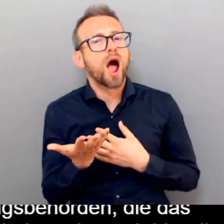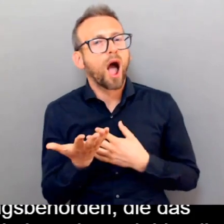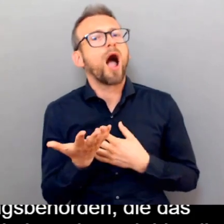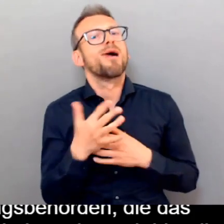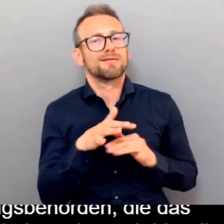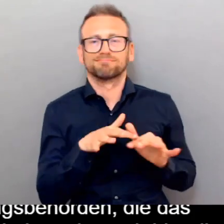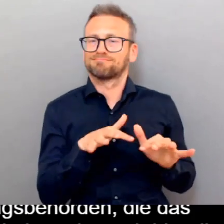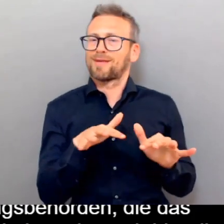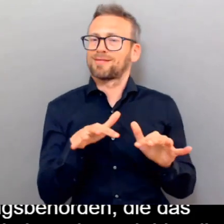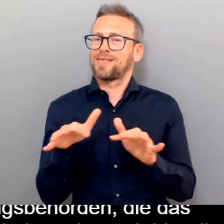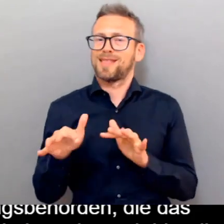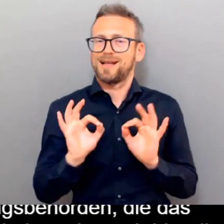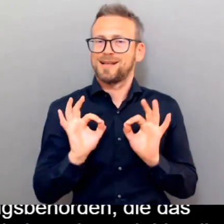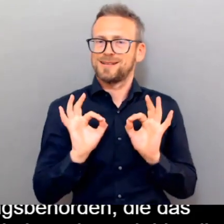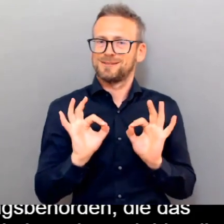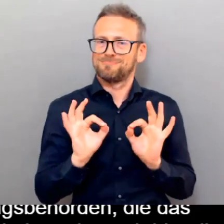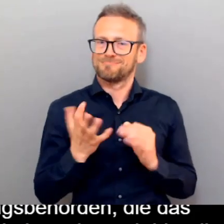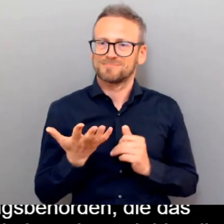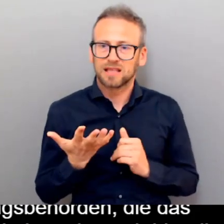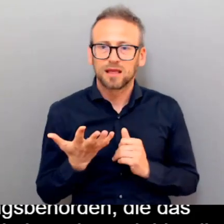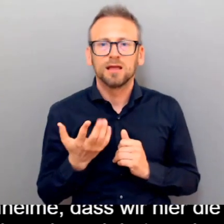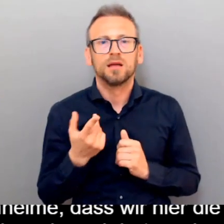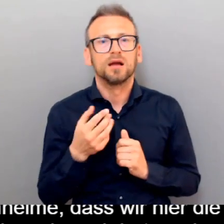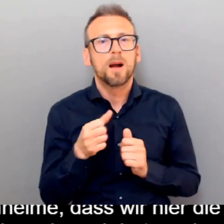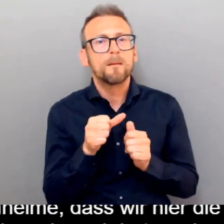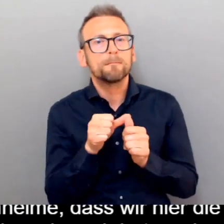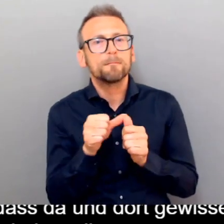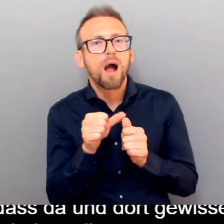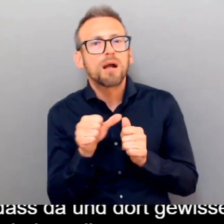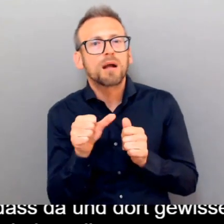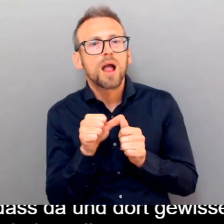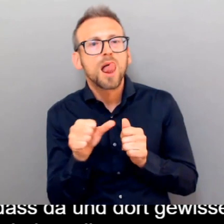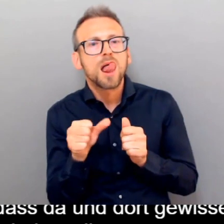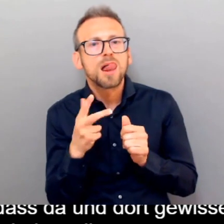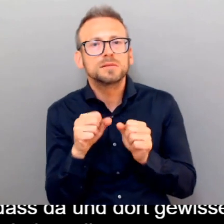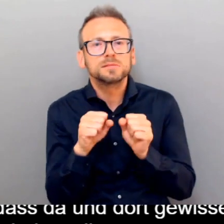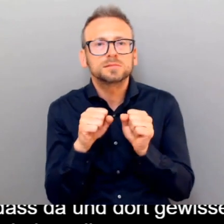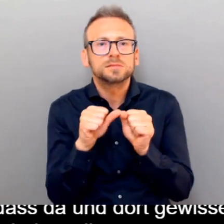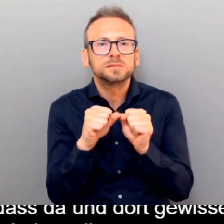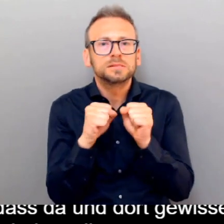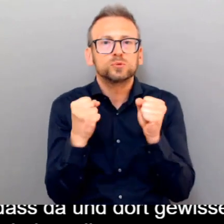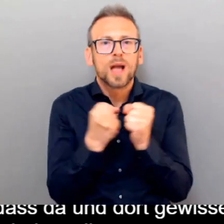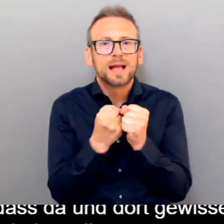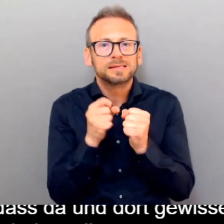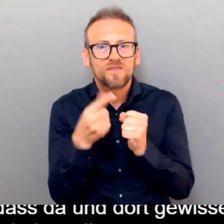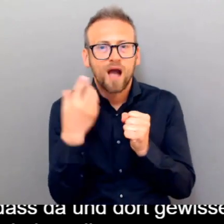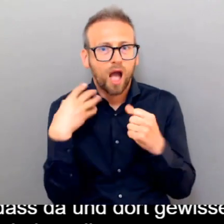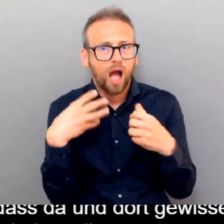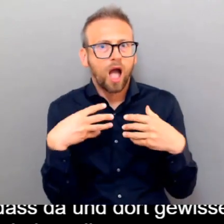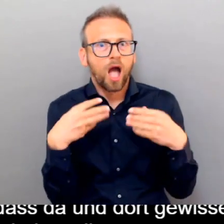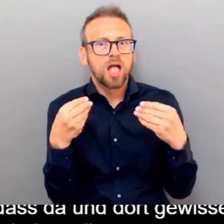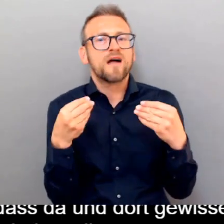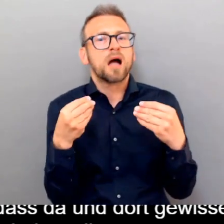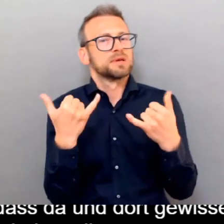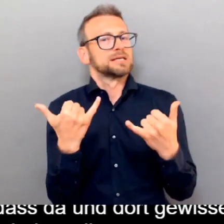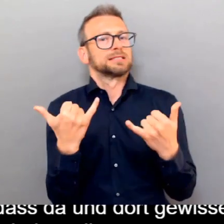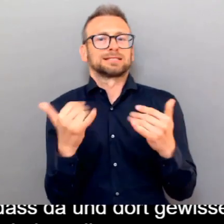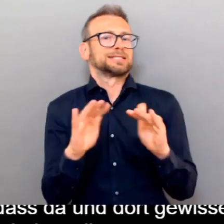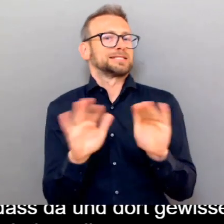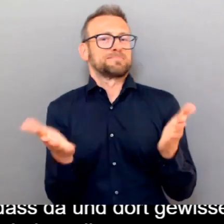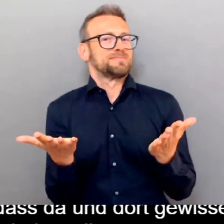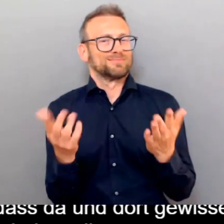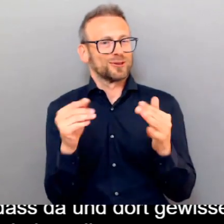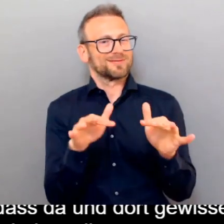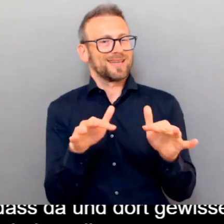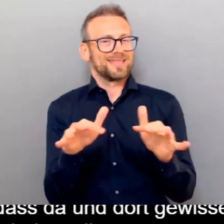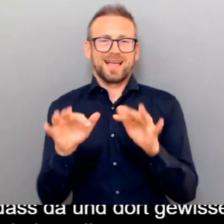gibt einzelne Produkte, die weiterhin gebraucht werden, aber dass sich eben in vielen Produkten, gerade was die OP-Masken betrifft